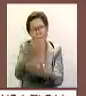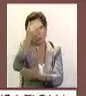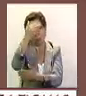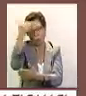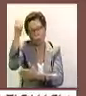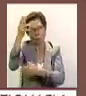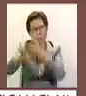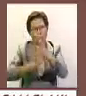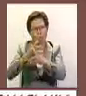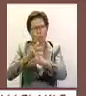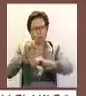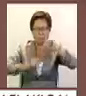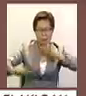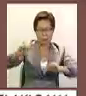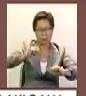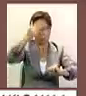melupakan dunia seni.